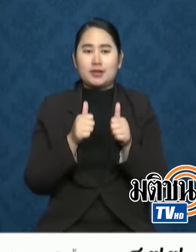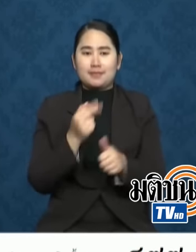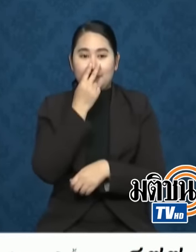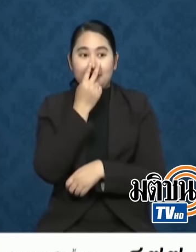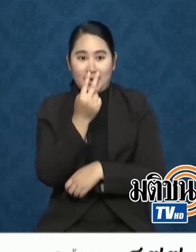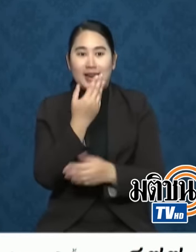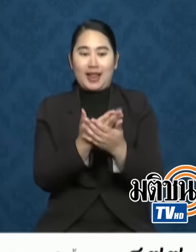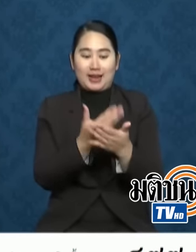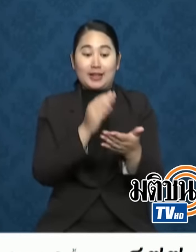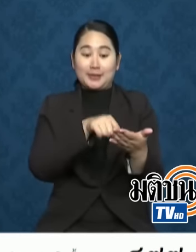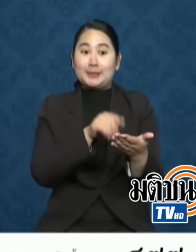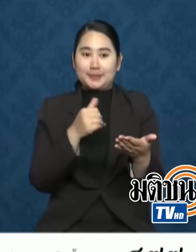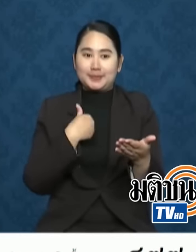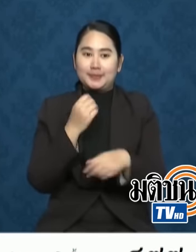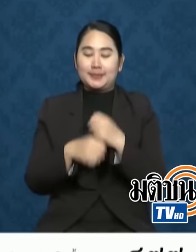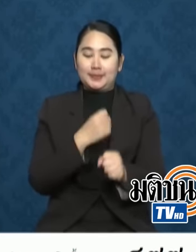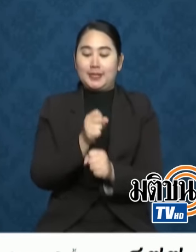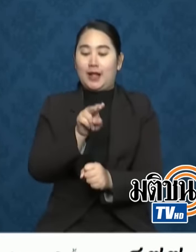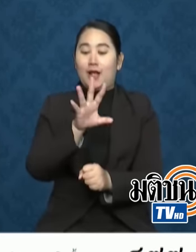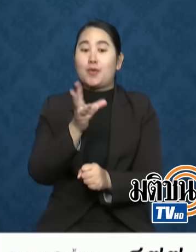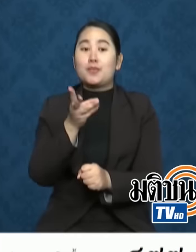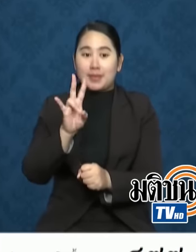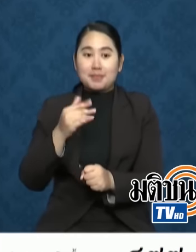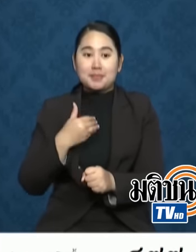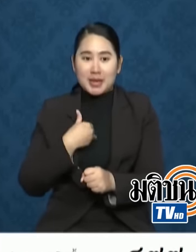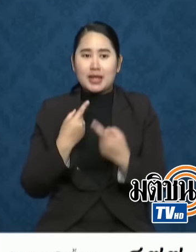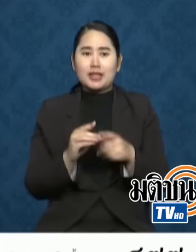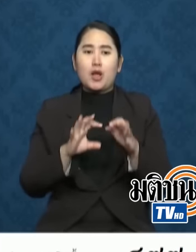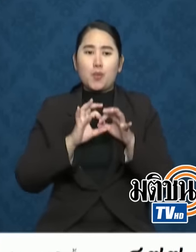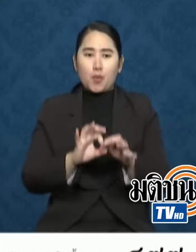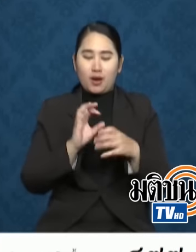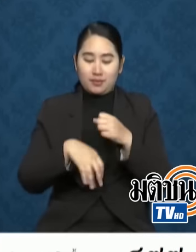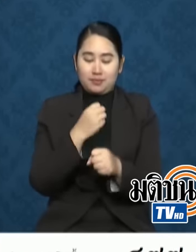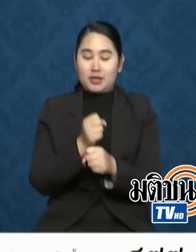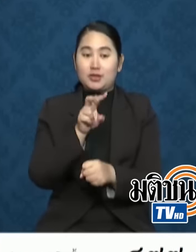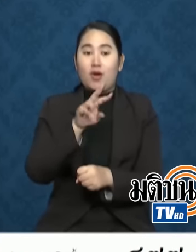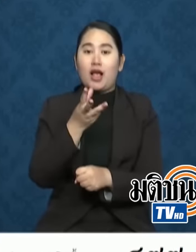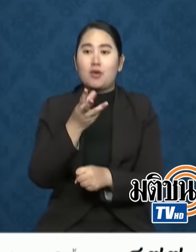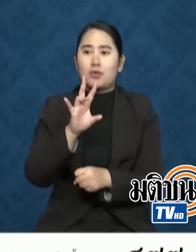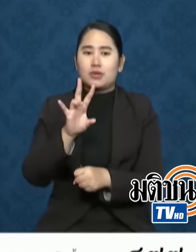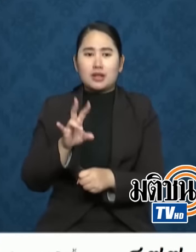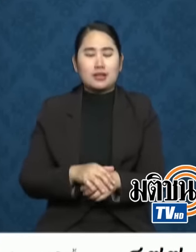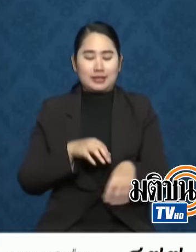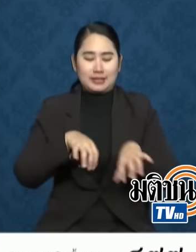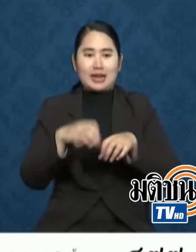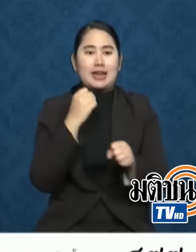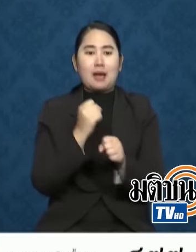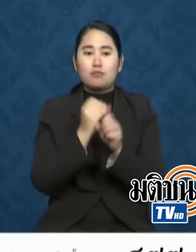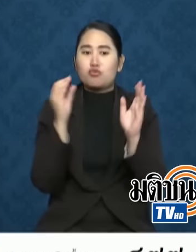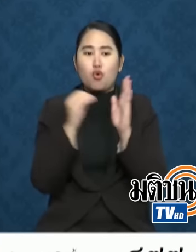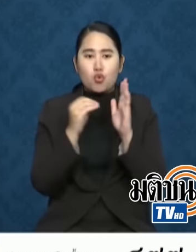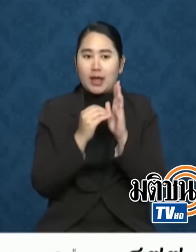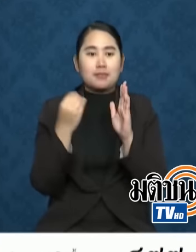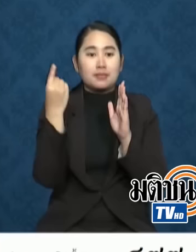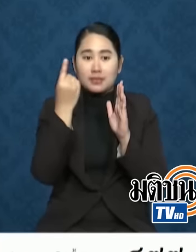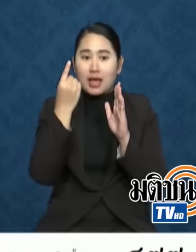นสิ่งนี้ในงบประมาณรายจ่ายปี67สักทีแต่สิ่งที่ผมกังวลก็คือปี67 19ล้านบาทจัดทำที่กรุงเทพเพียงที่เดียว